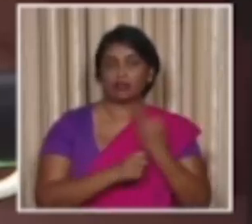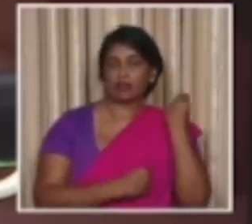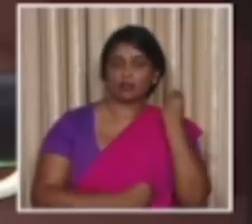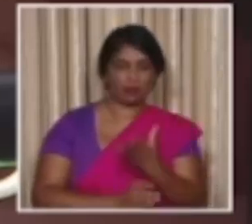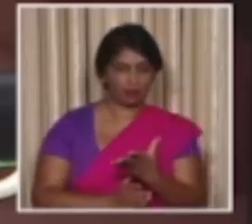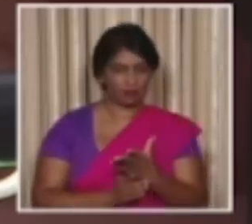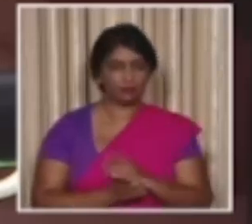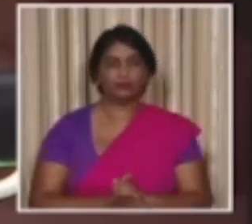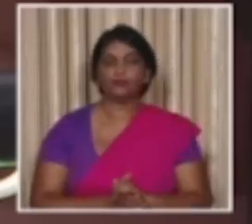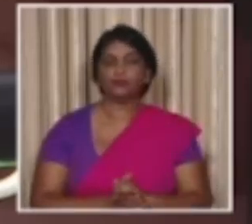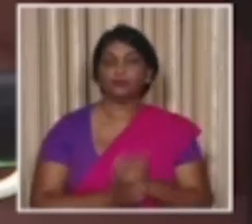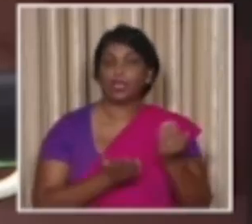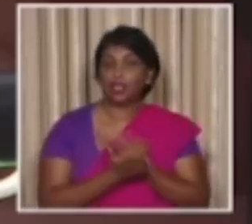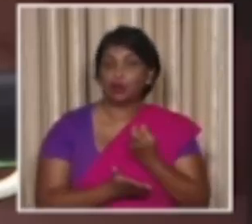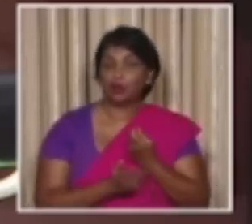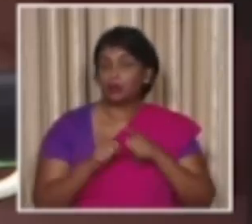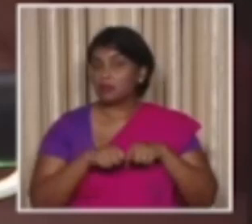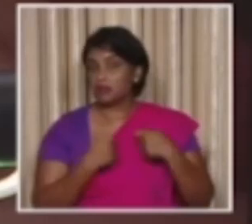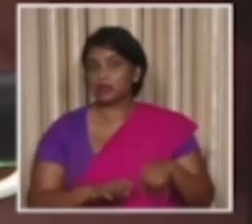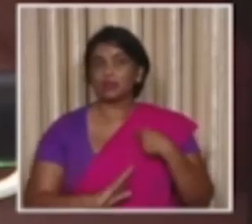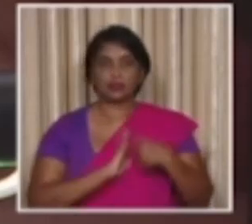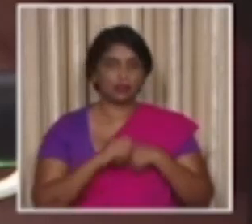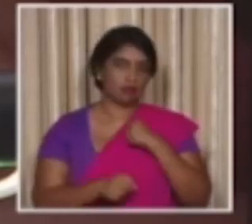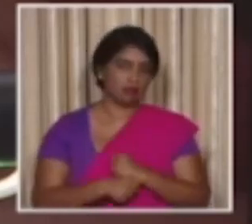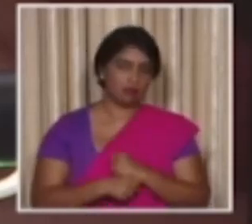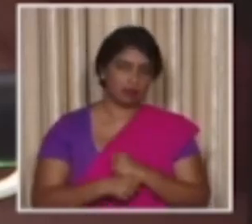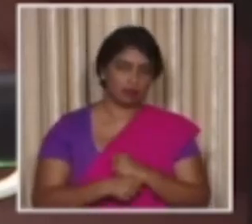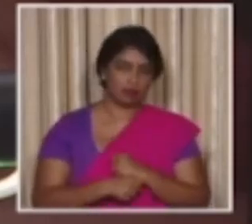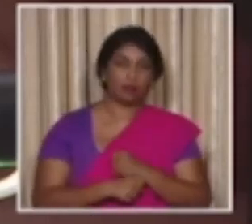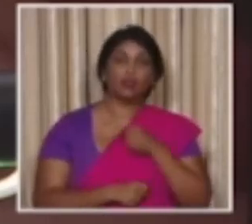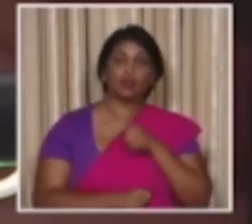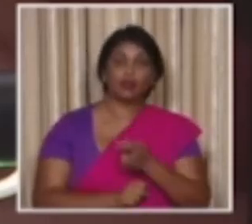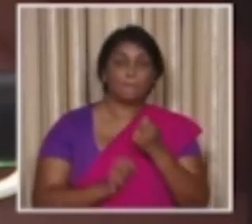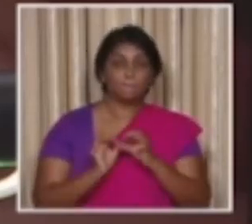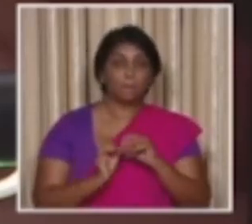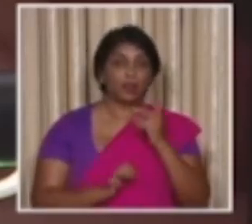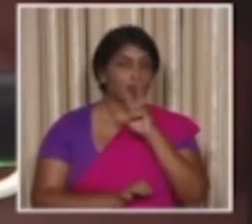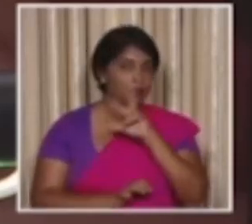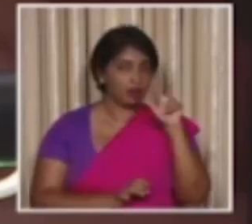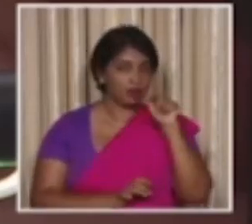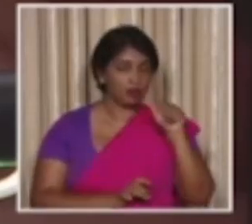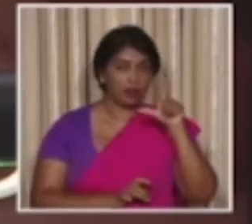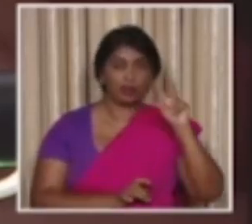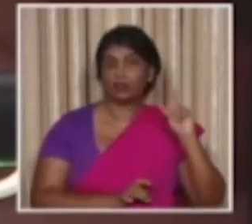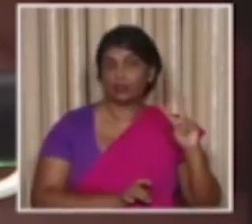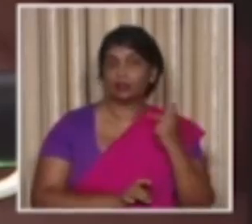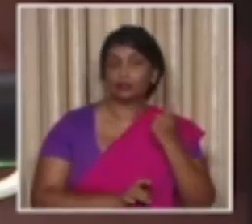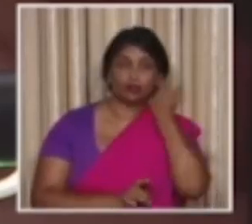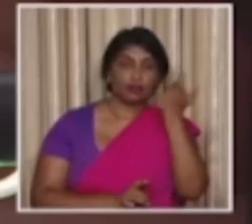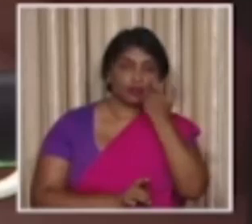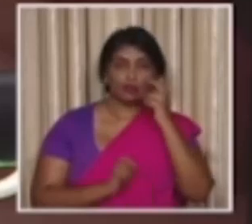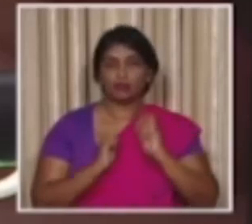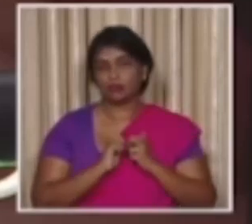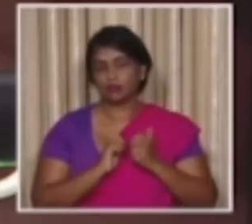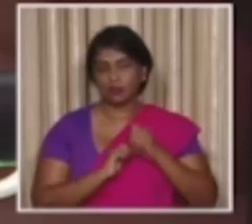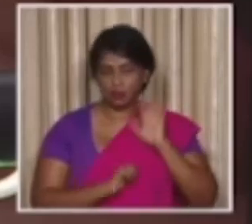वन इत्री मुदल दरियुतु अन्ने श्रीलंका राजे एम रुपयाल बिलियन 18.72 मुदल सोया गनिमी अर्बुदयक